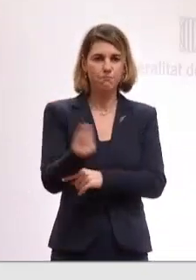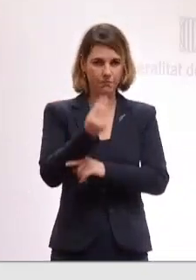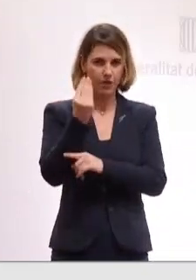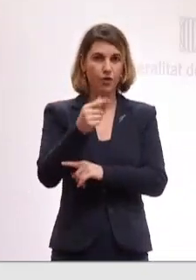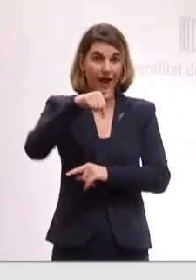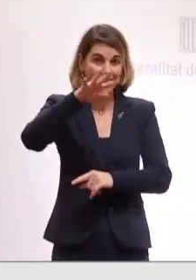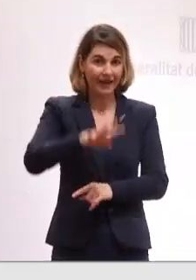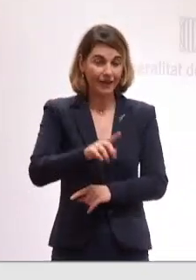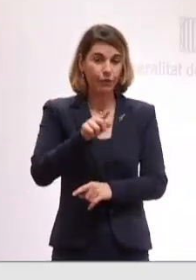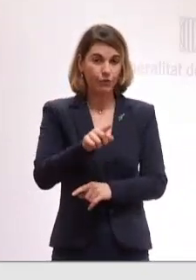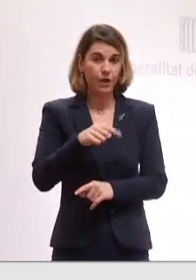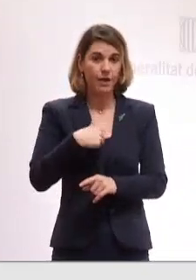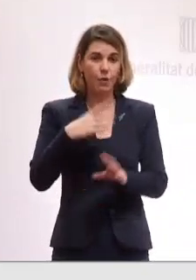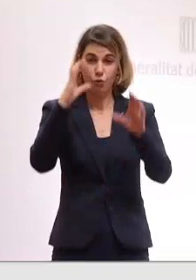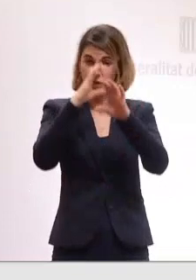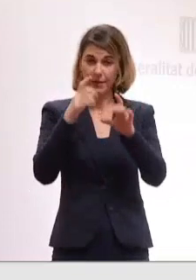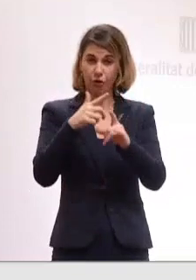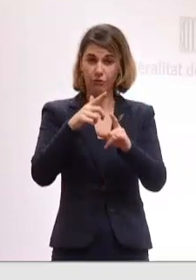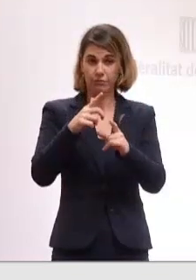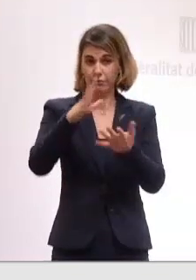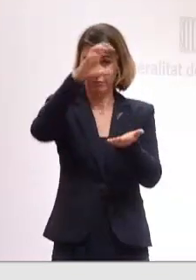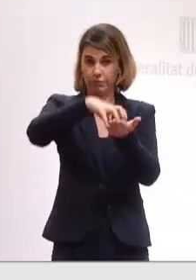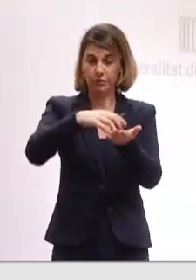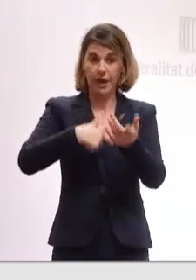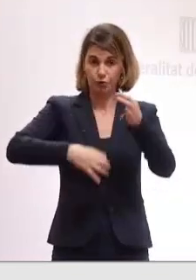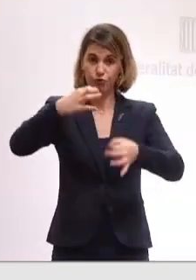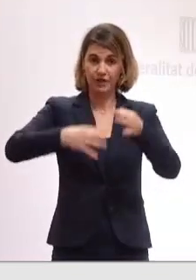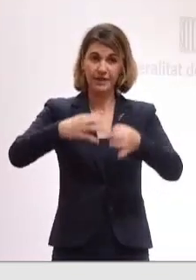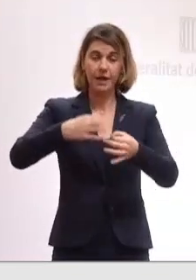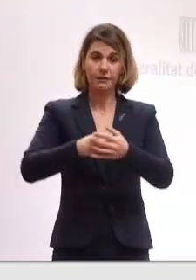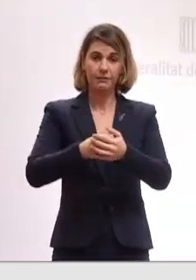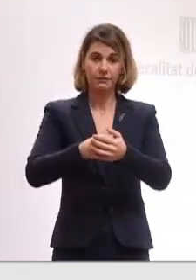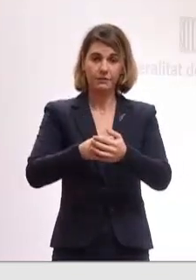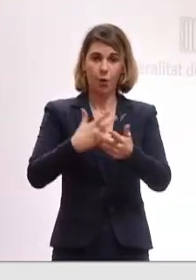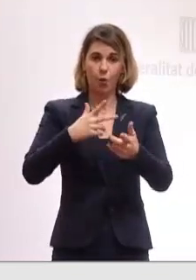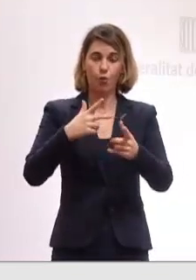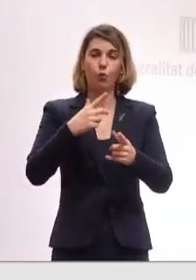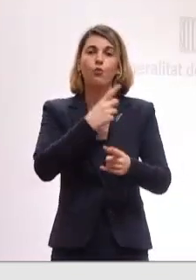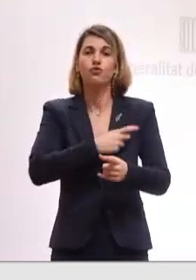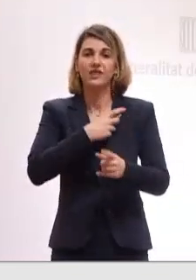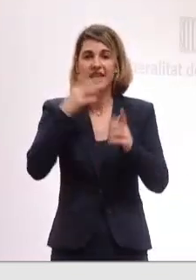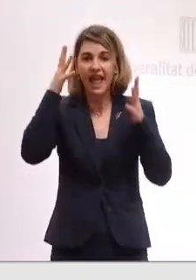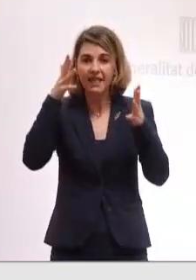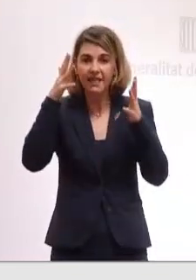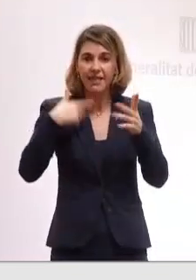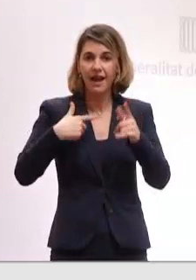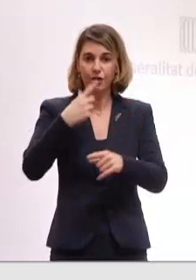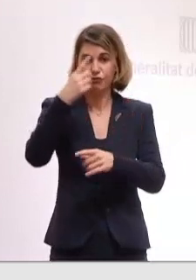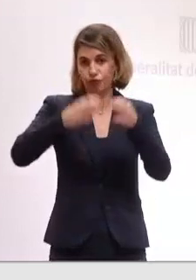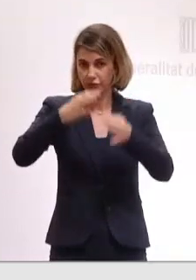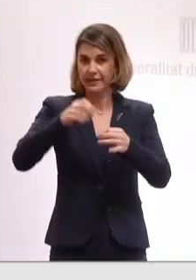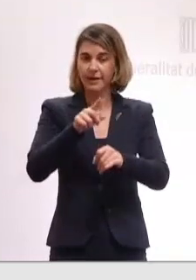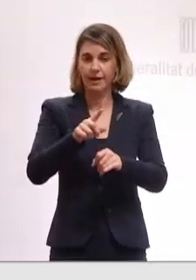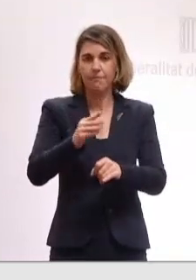Catalunya comptem amb un observatori de la justícia, hereu d'un Consell de la Justícia, que crec, amb tota